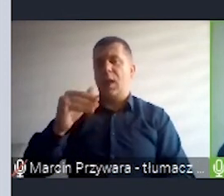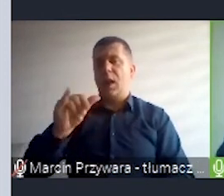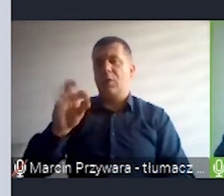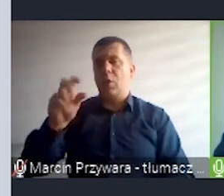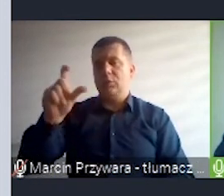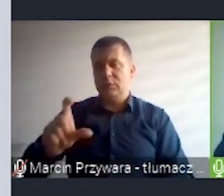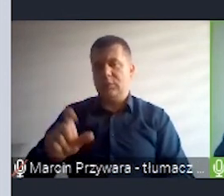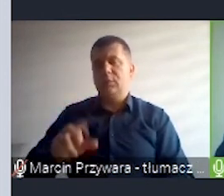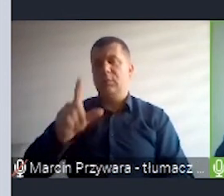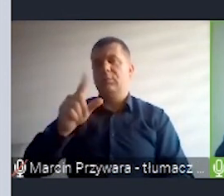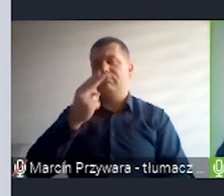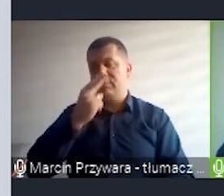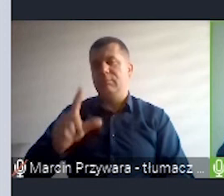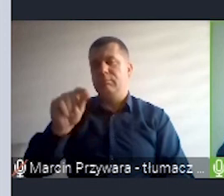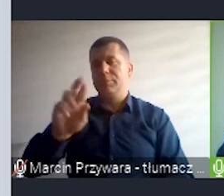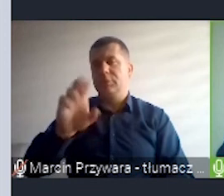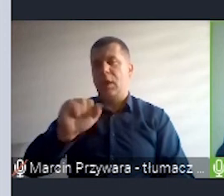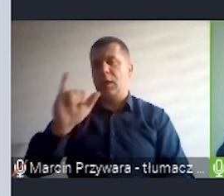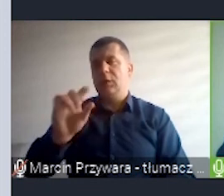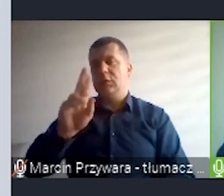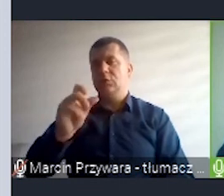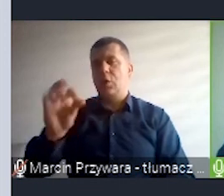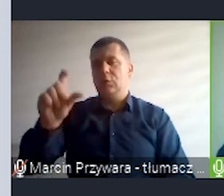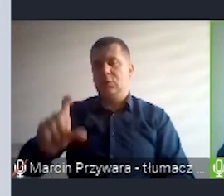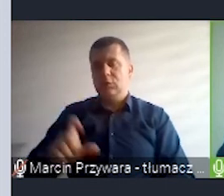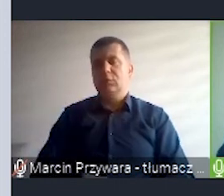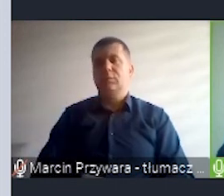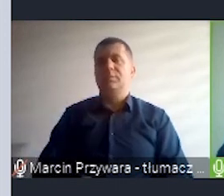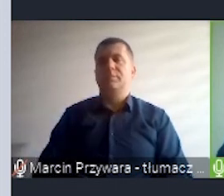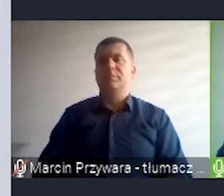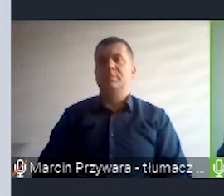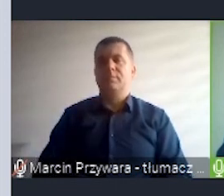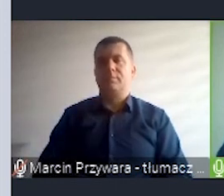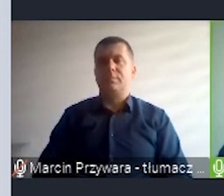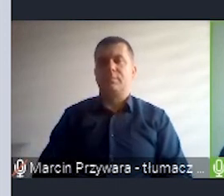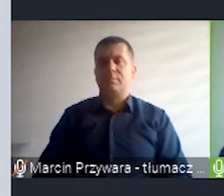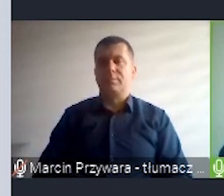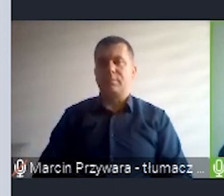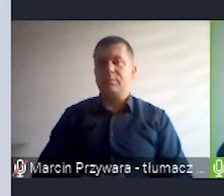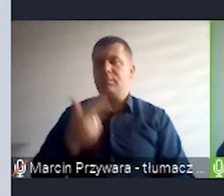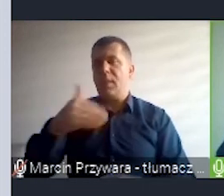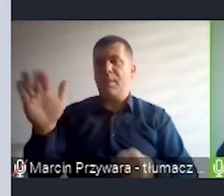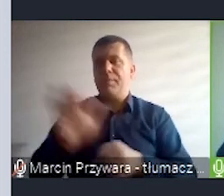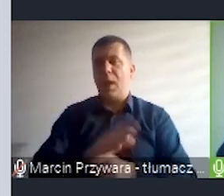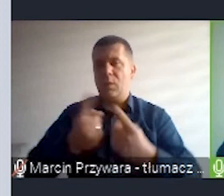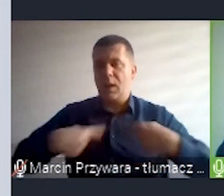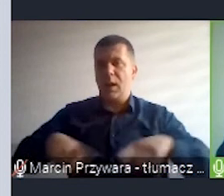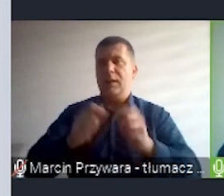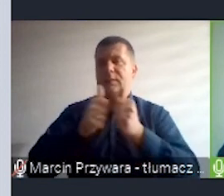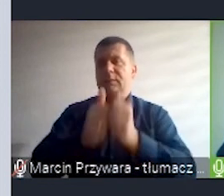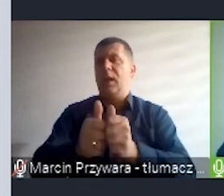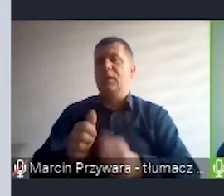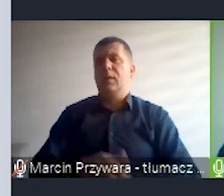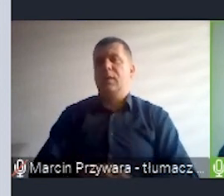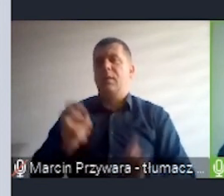jest udowadniana procedurami związanymi z udzieleniem zamówień. Niepełna realizacja zadań